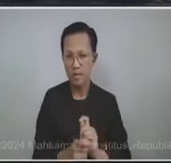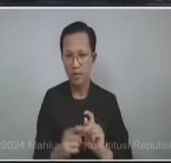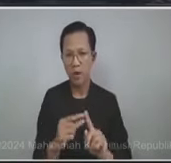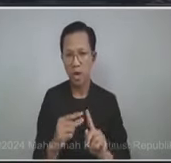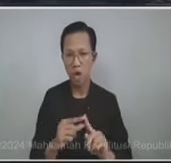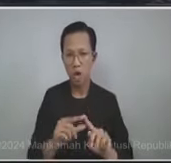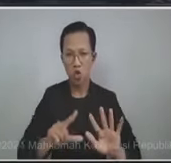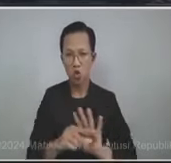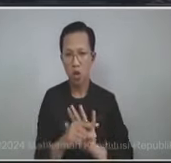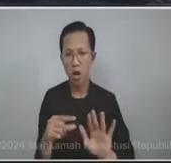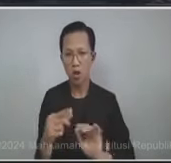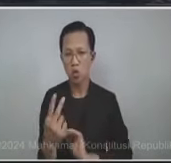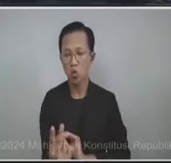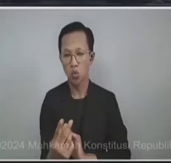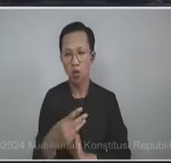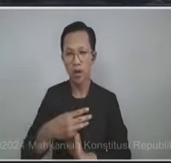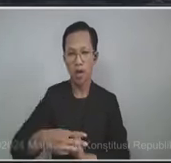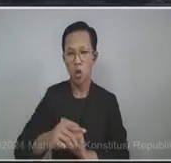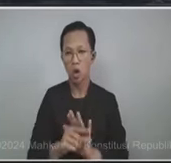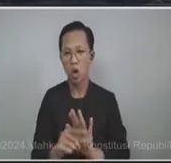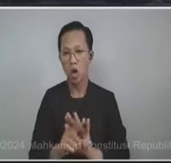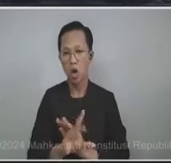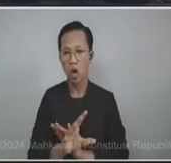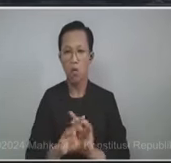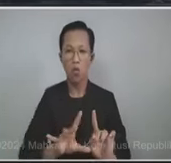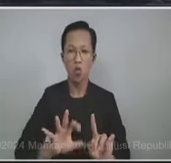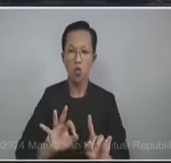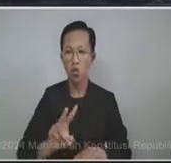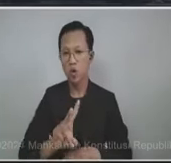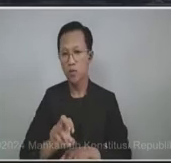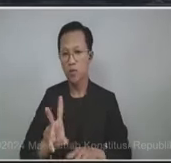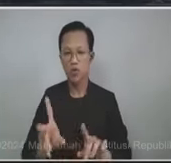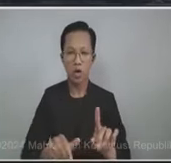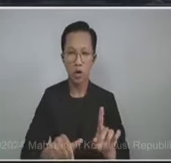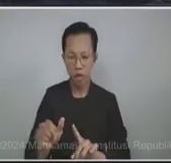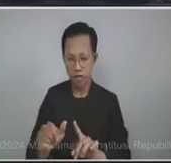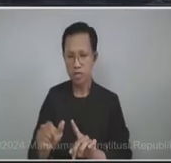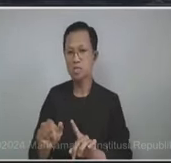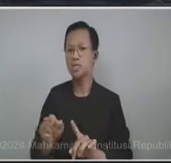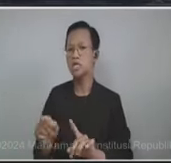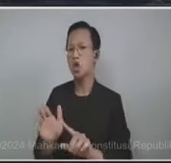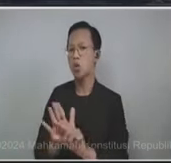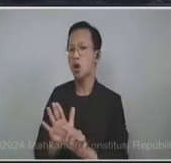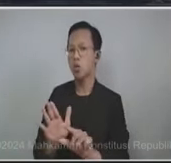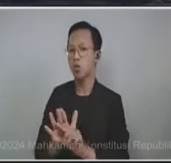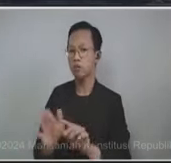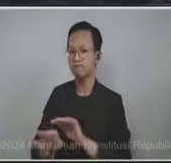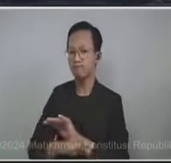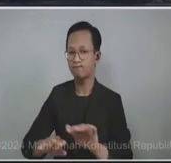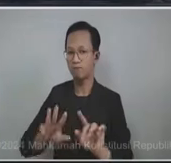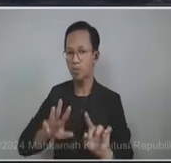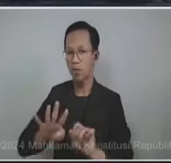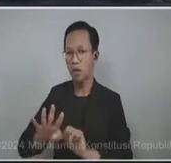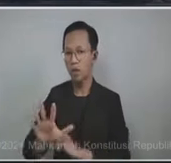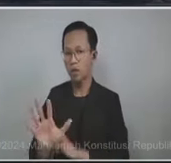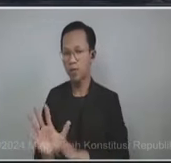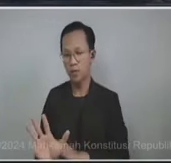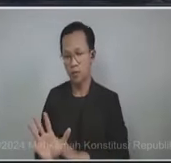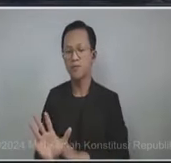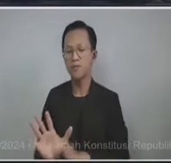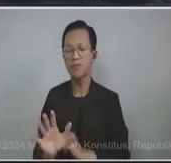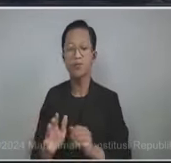huruf e u10 2016 terhadap UD uudnri tahun tahun 1945 maka